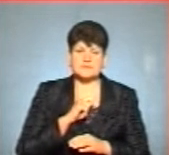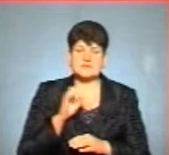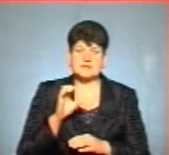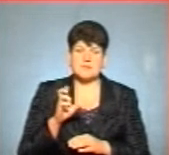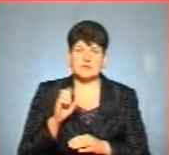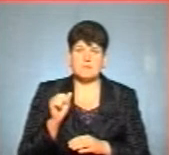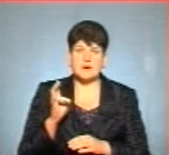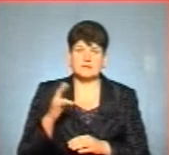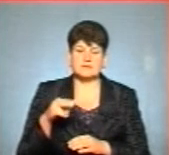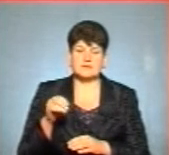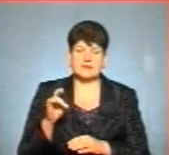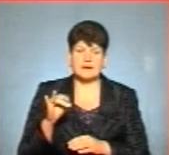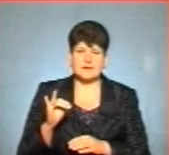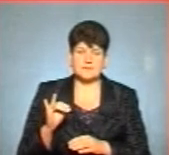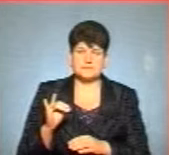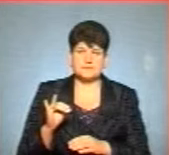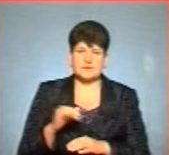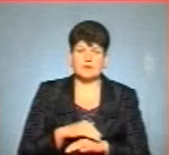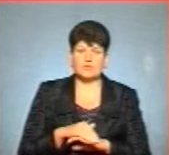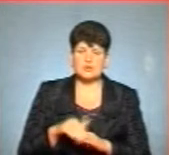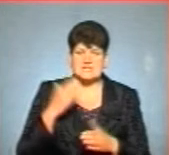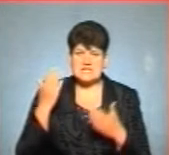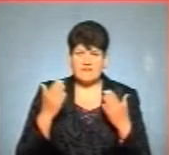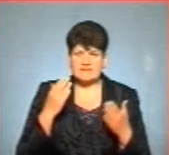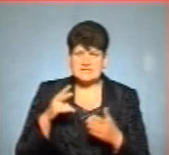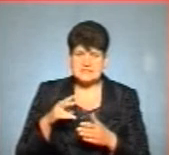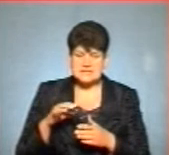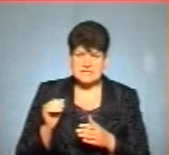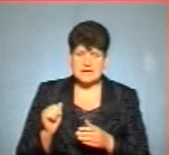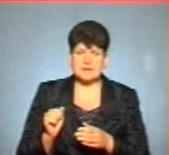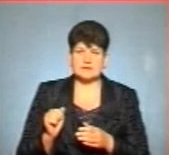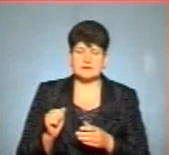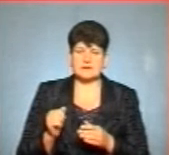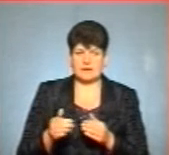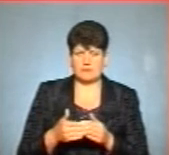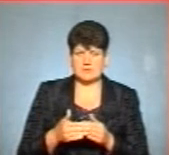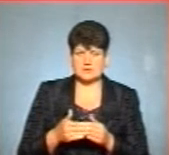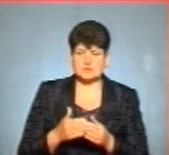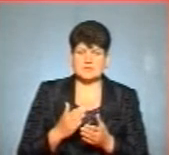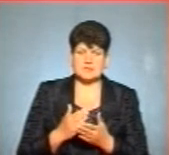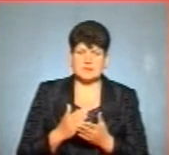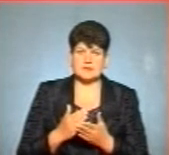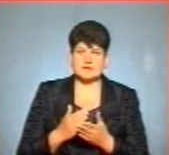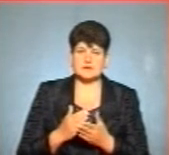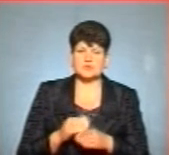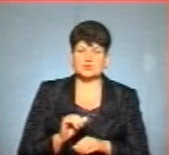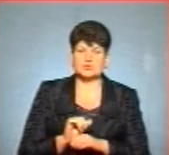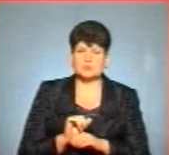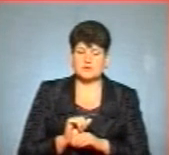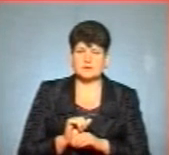Степана Бандери, на вулицю Веселу, де в безпосередній близькості розташовано